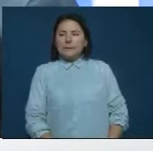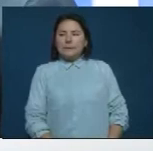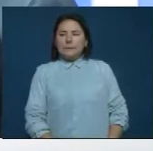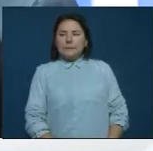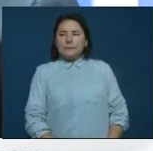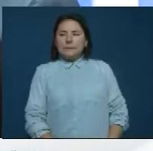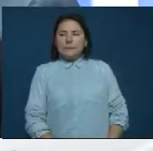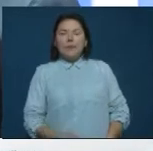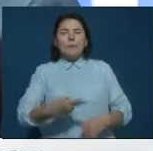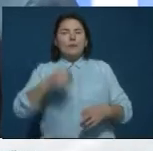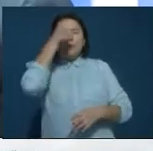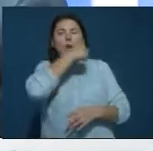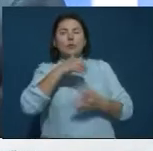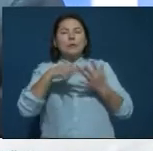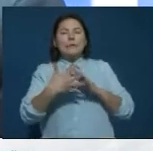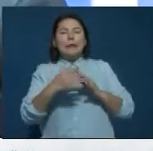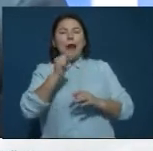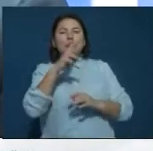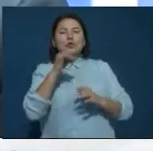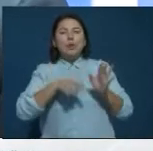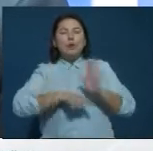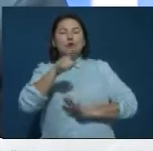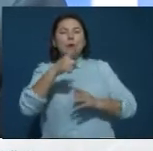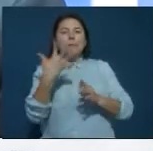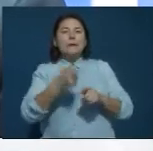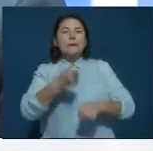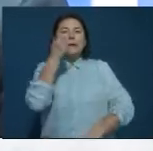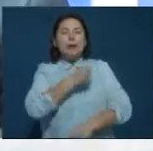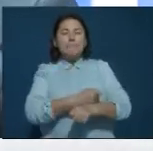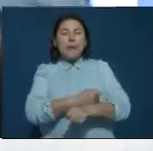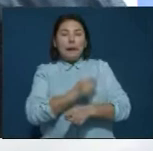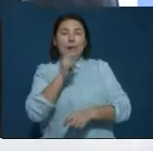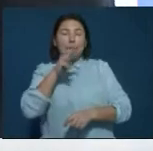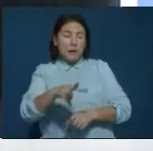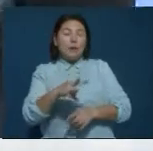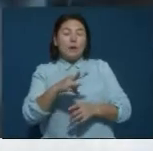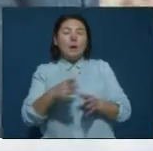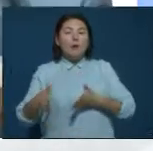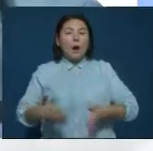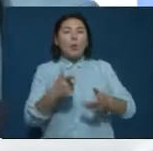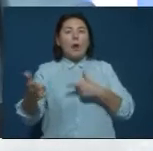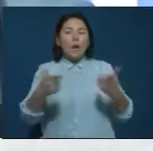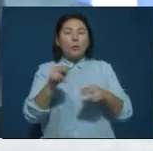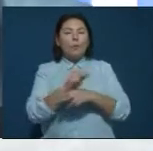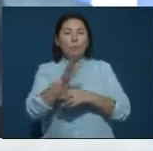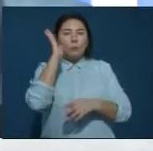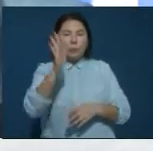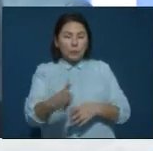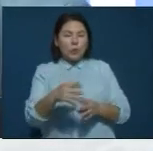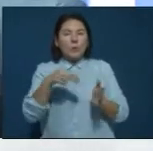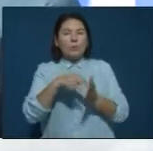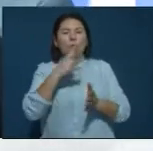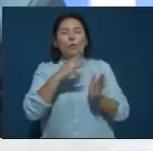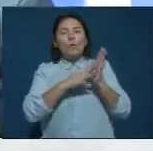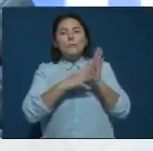в этом году все левши мурал начнется прокладка пятикилометровой дороге проектно-сметная документация уже подготовлена стоимость проекта составит